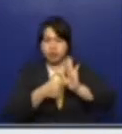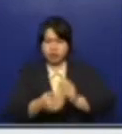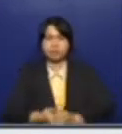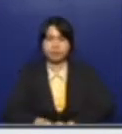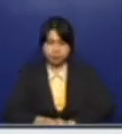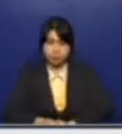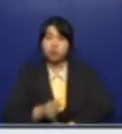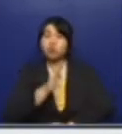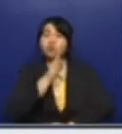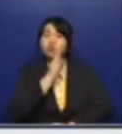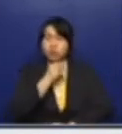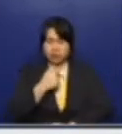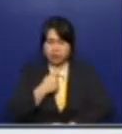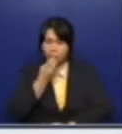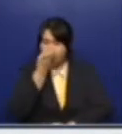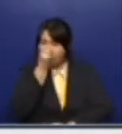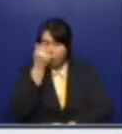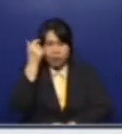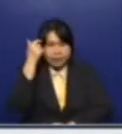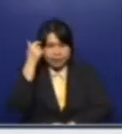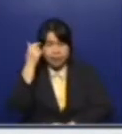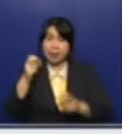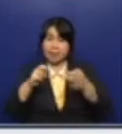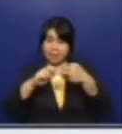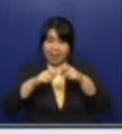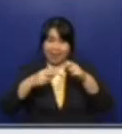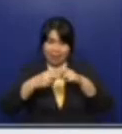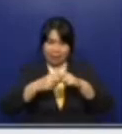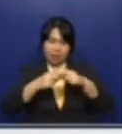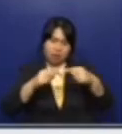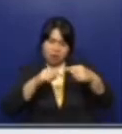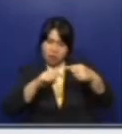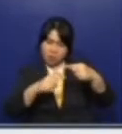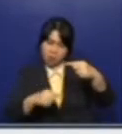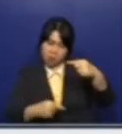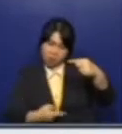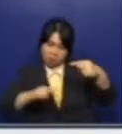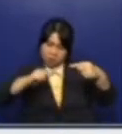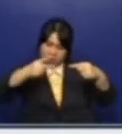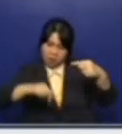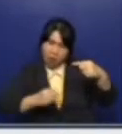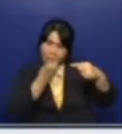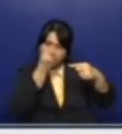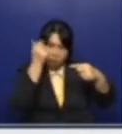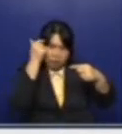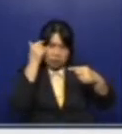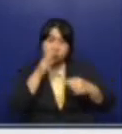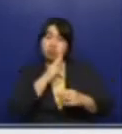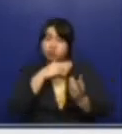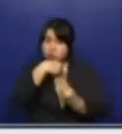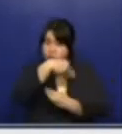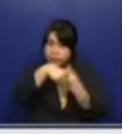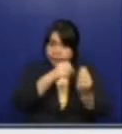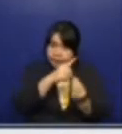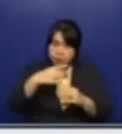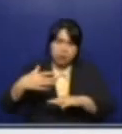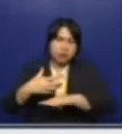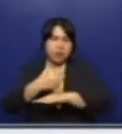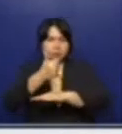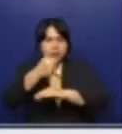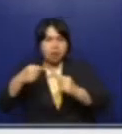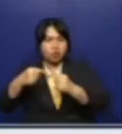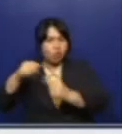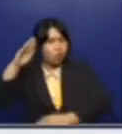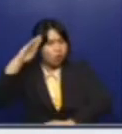ถ้าเราจัดอันดับความสำคัญปัญหาที่เกิดขึ้นเนี่ยในด้านเศรษฐกิจในด้านการเมืองในด้านความมั่นค